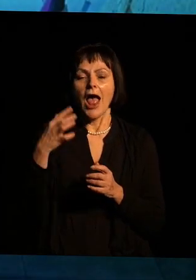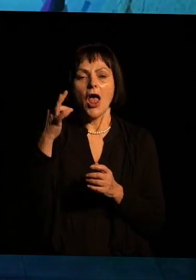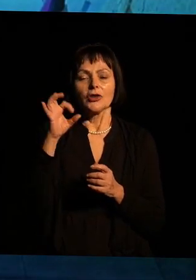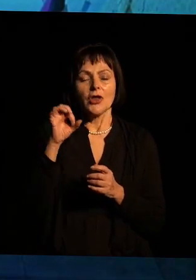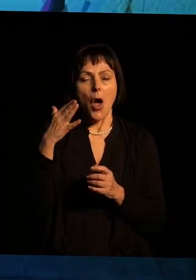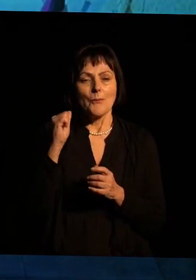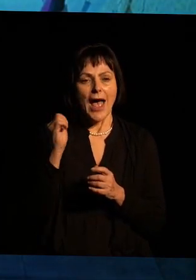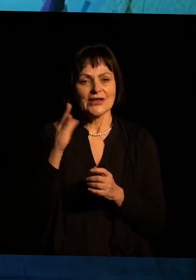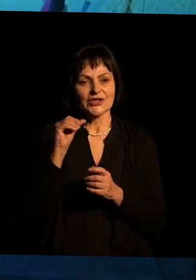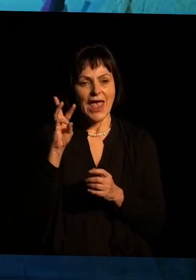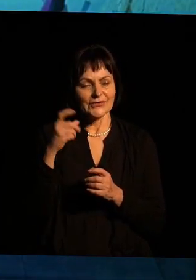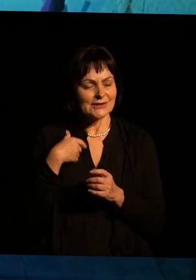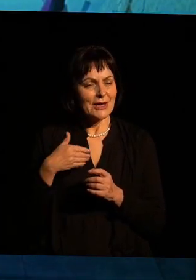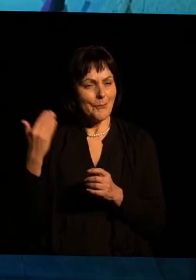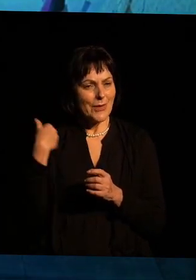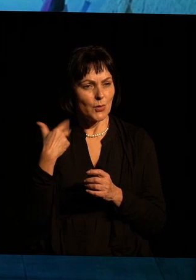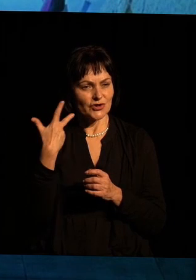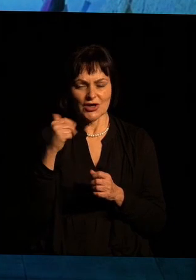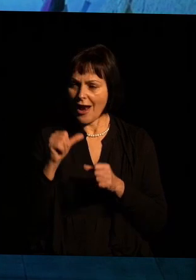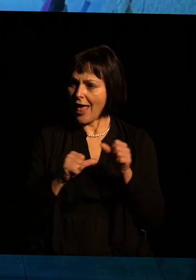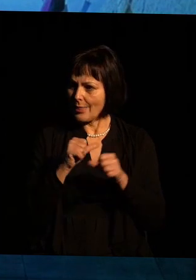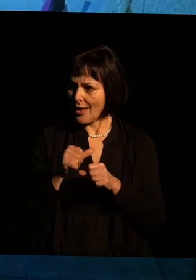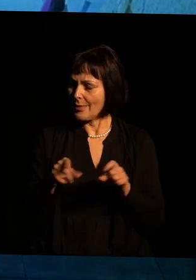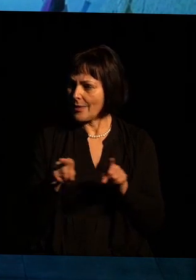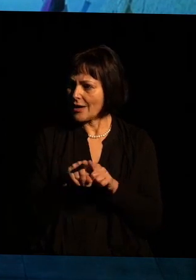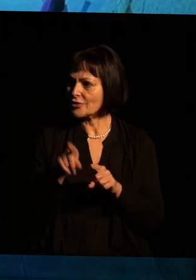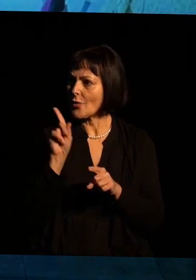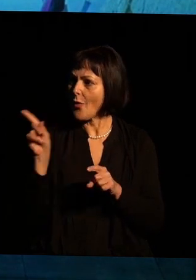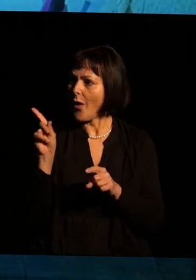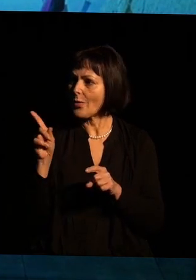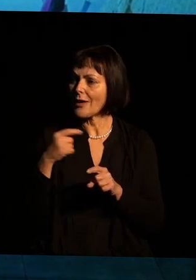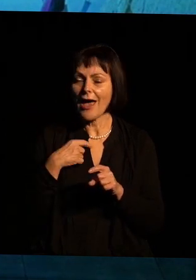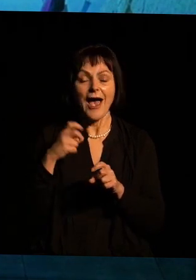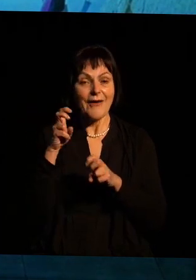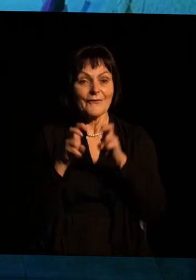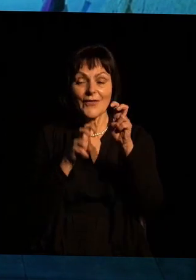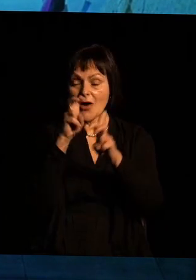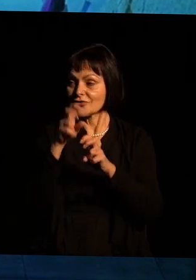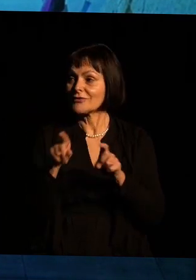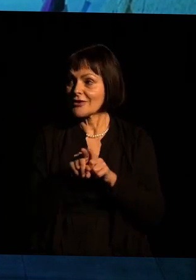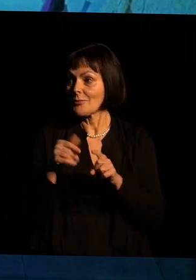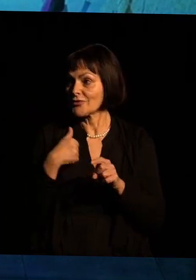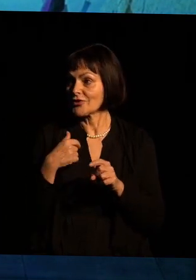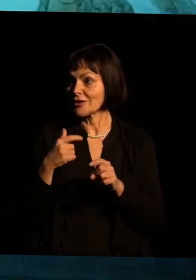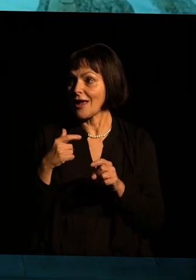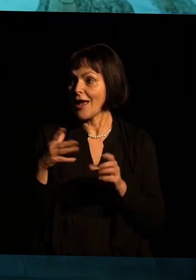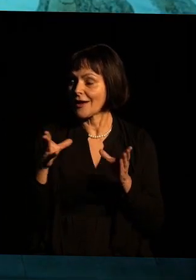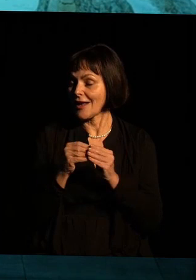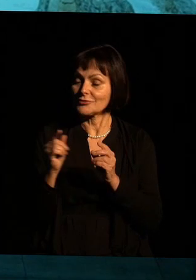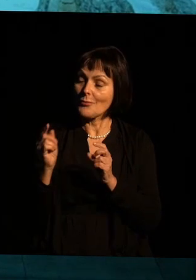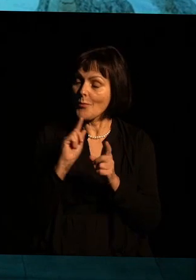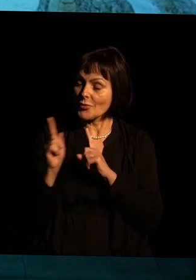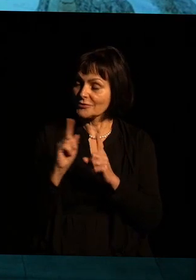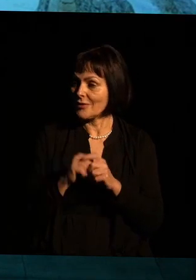tutaj był chyba 3 lata temu gościem górnolotnych, także on właśnie Ragni wchodził, tak, także możecie tam się